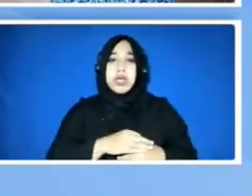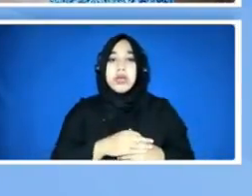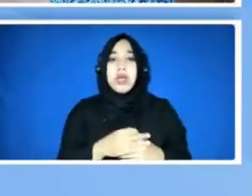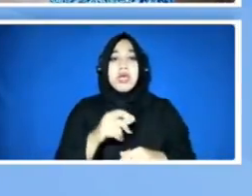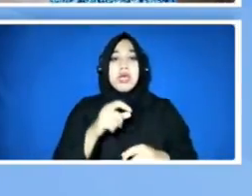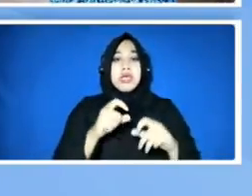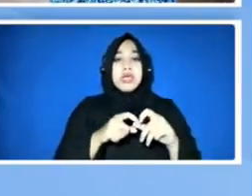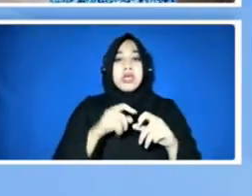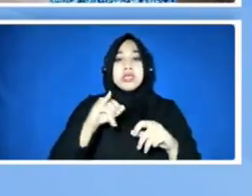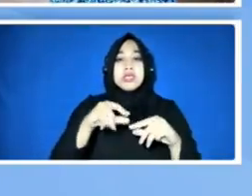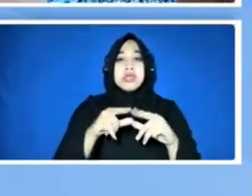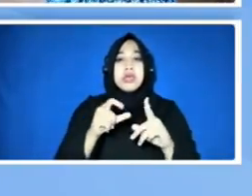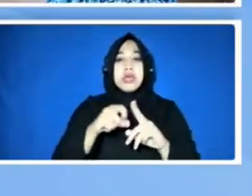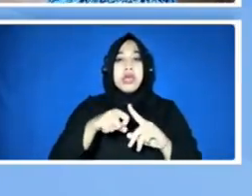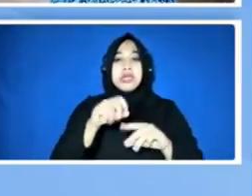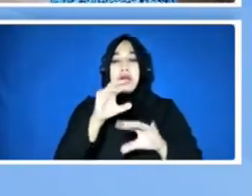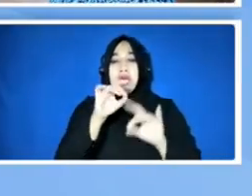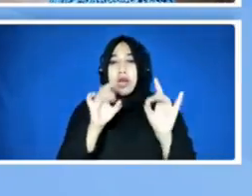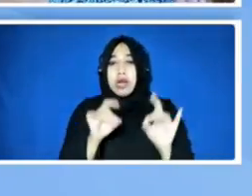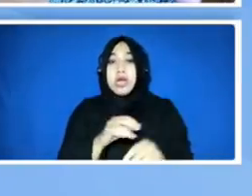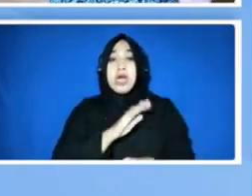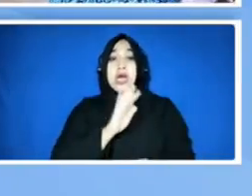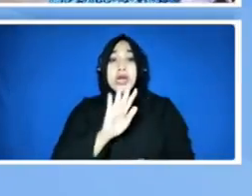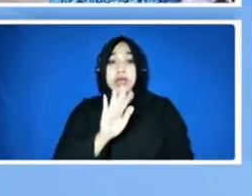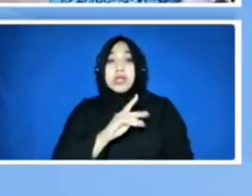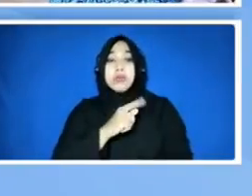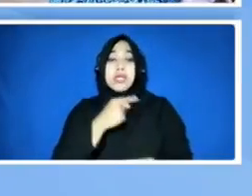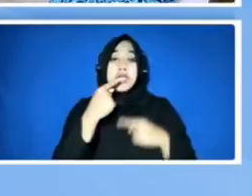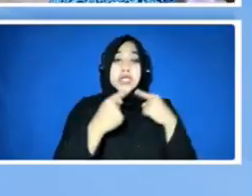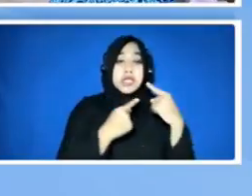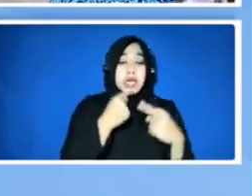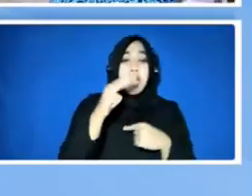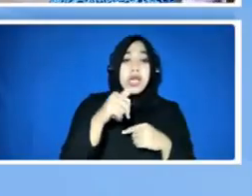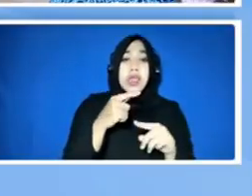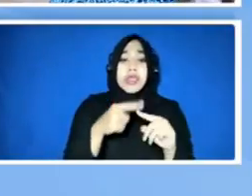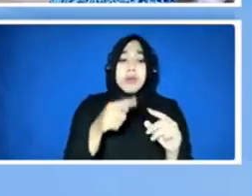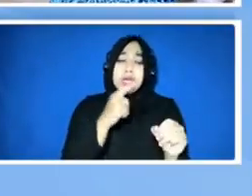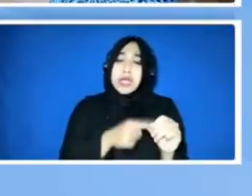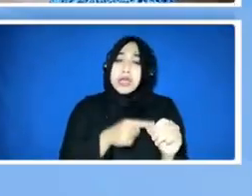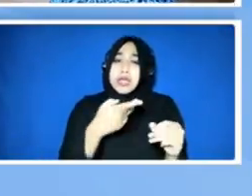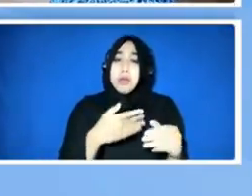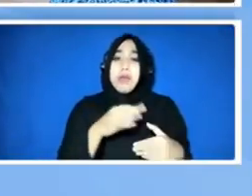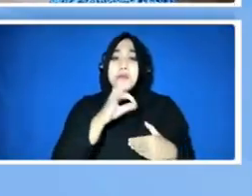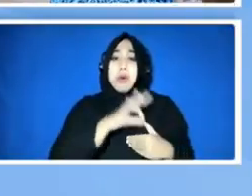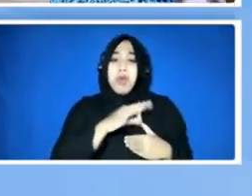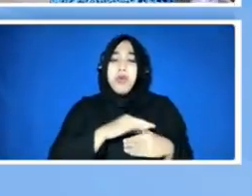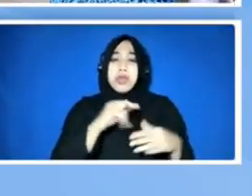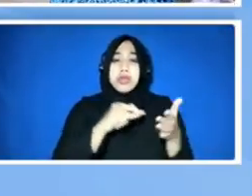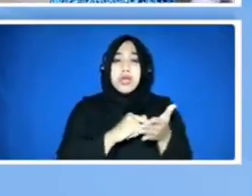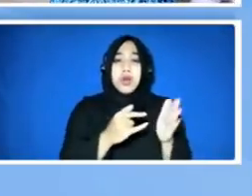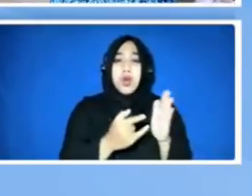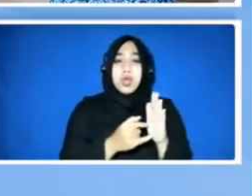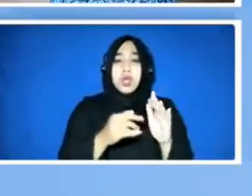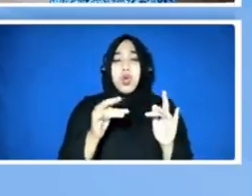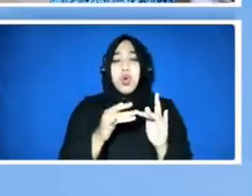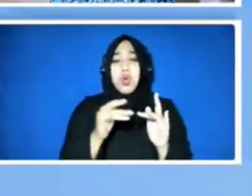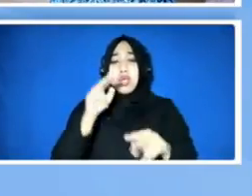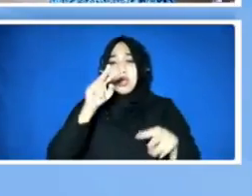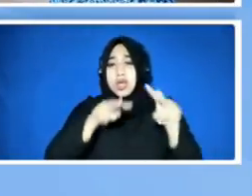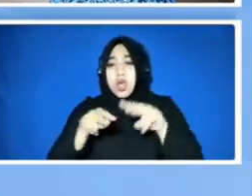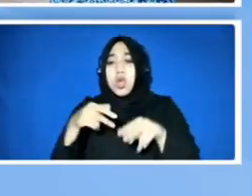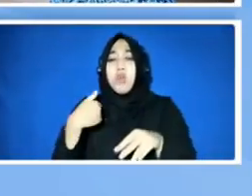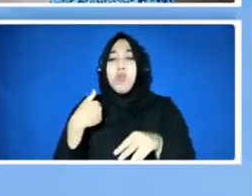dan sebagainya. Nanti kita bisa bicarakan, tetapi intinya adalah bahwa penggunaan teknologi dalam kontak tracing itu juga punya limitasi,